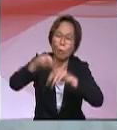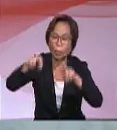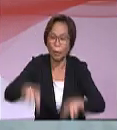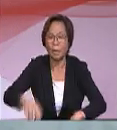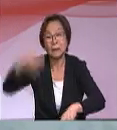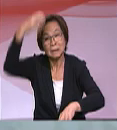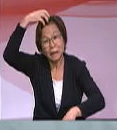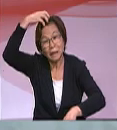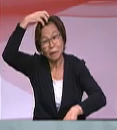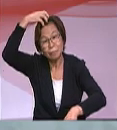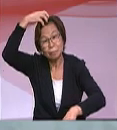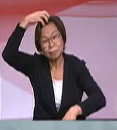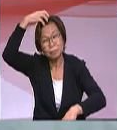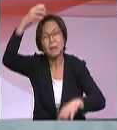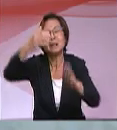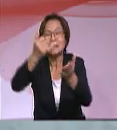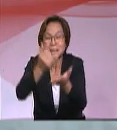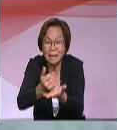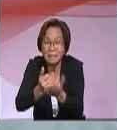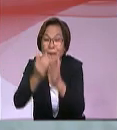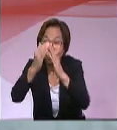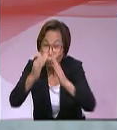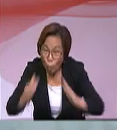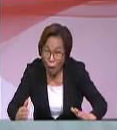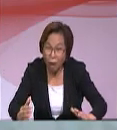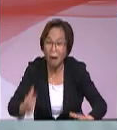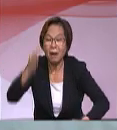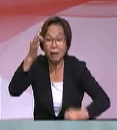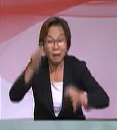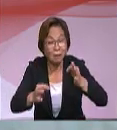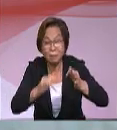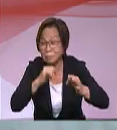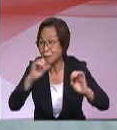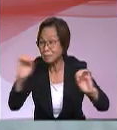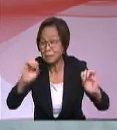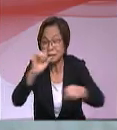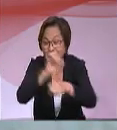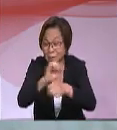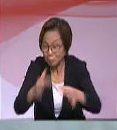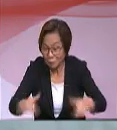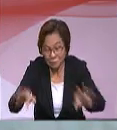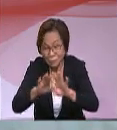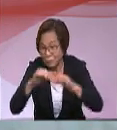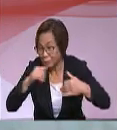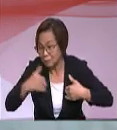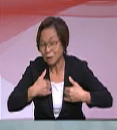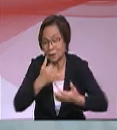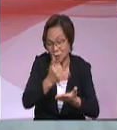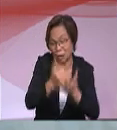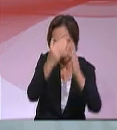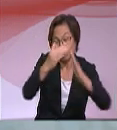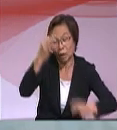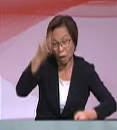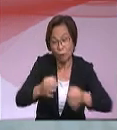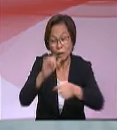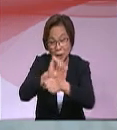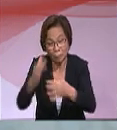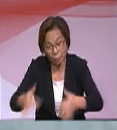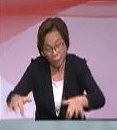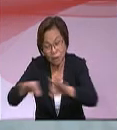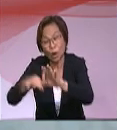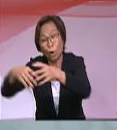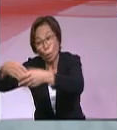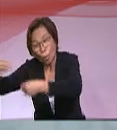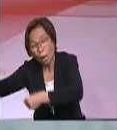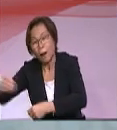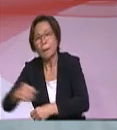negeri Selangor, pastikan duduk di rumah kalau kita tak ada urusan penting di luar. Tapi kalau ada urusan penting di luar,